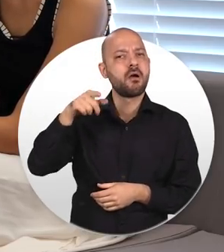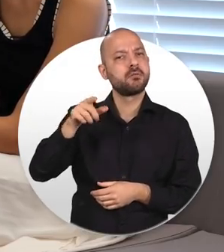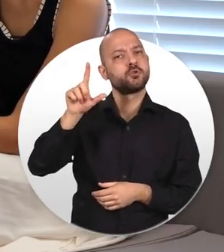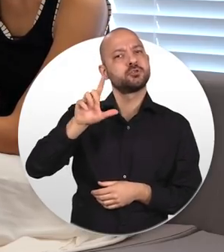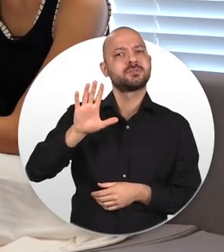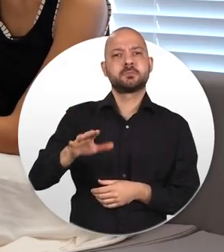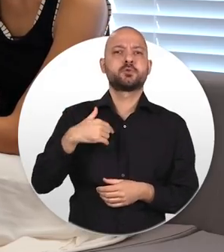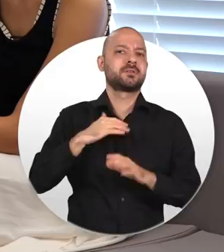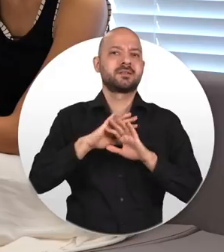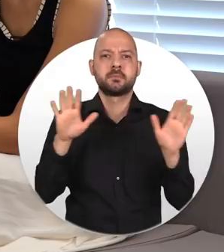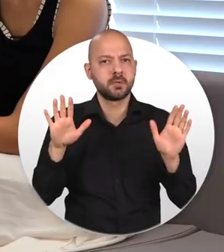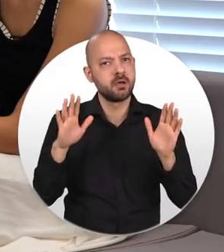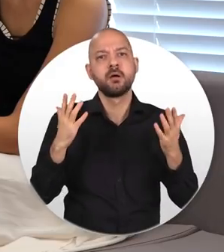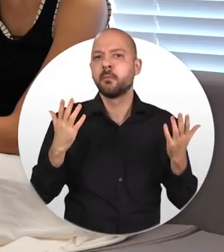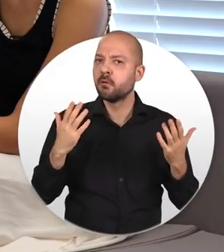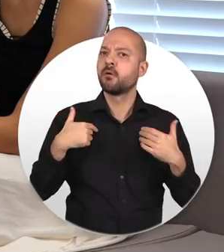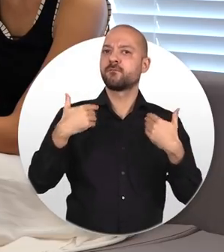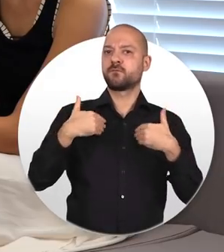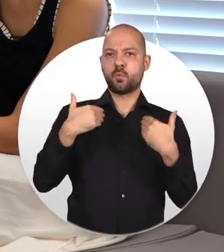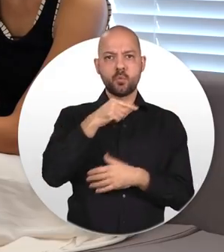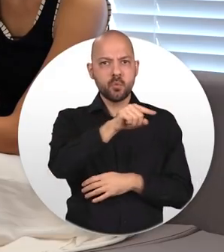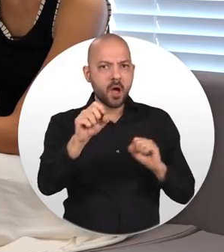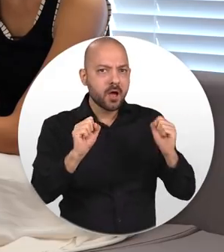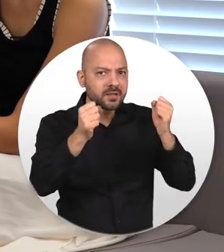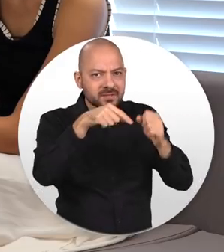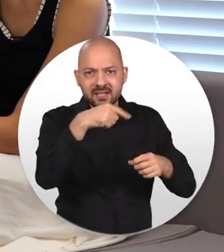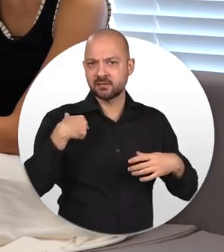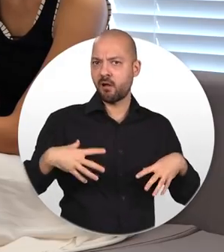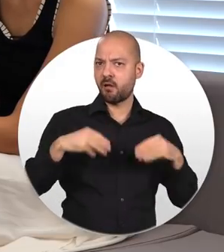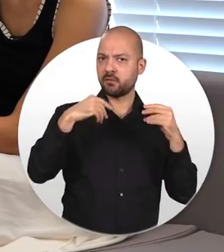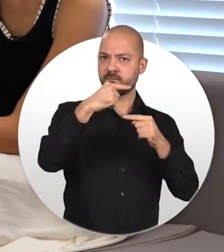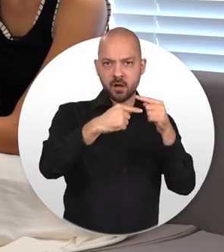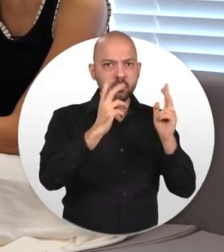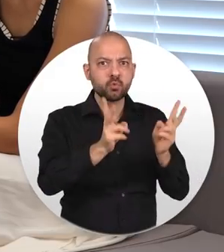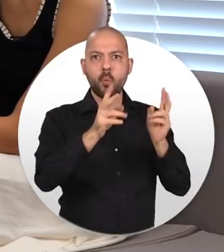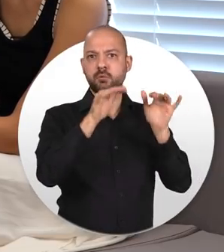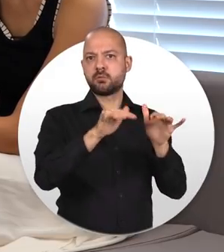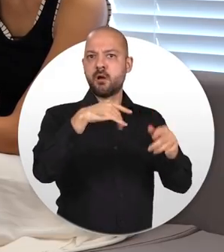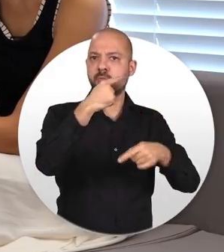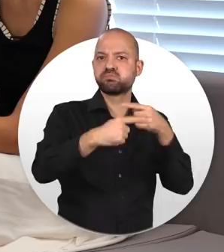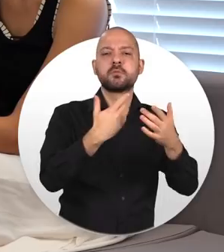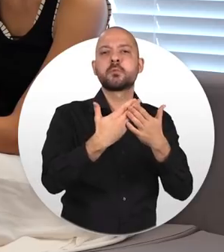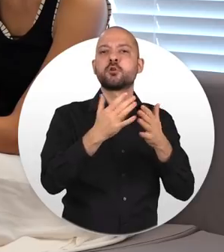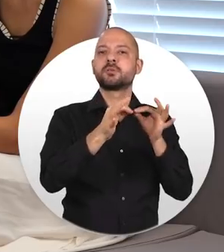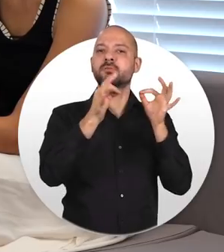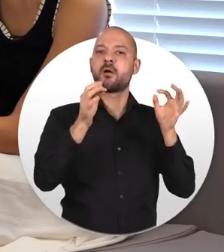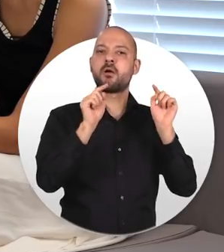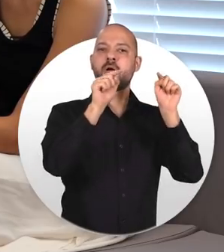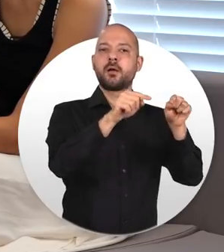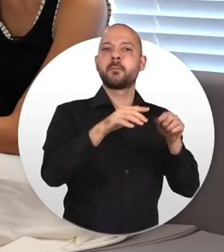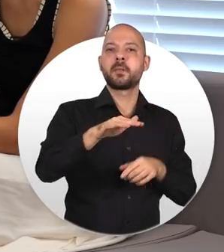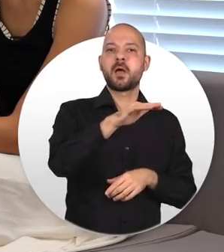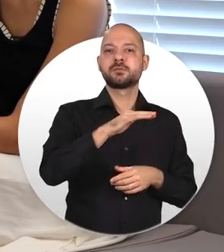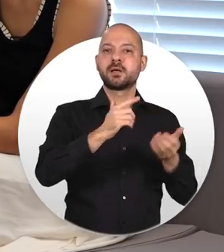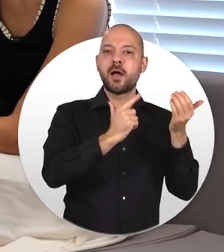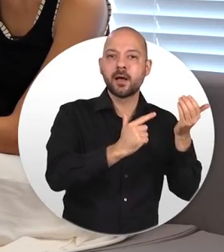ist. Ich habe aber gemerkt, dass einfach nach den Aktivitäten, die wir Demos lanciert haben, noch immer bestehen. Ob das den Tag vor, ob das